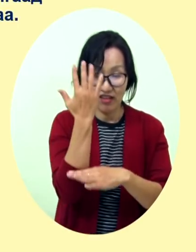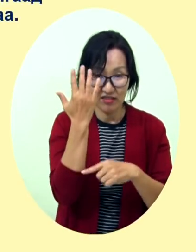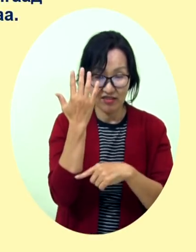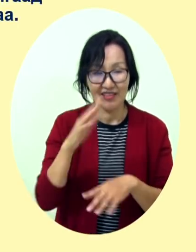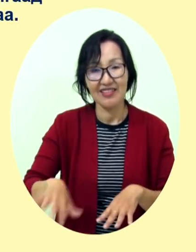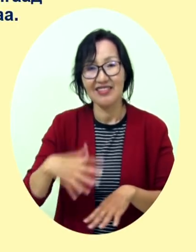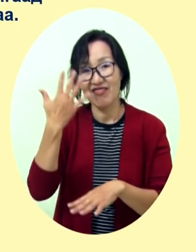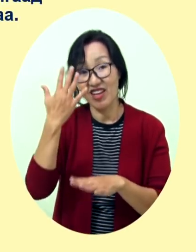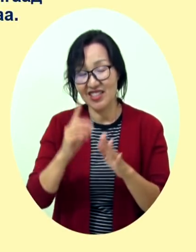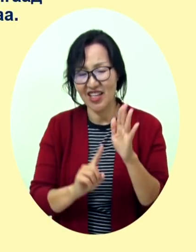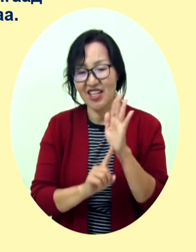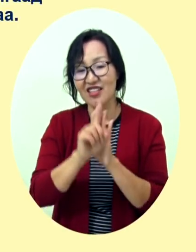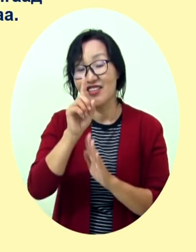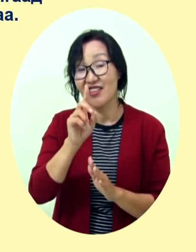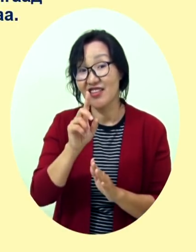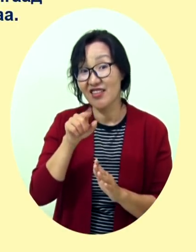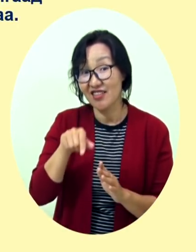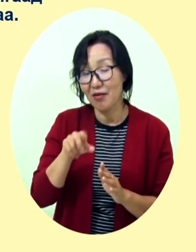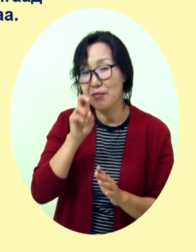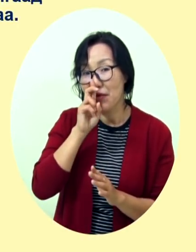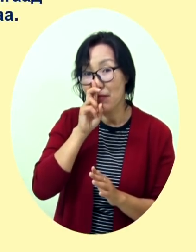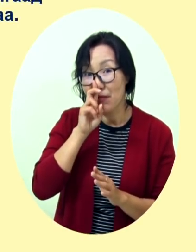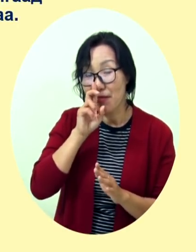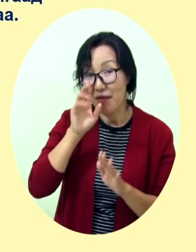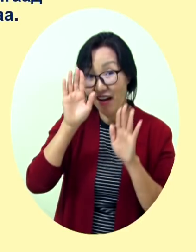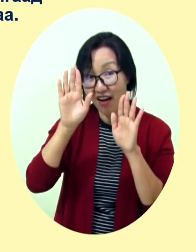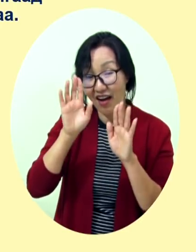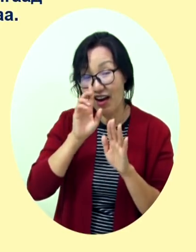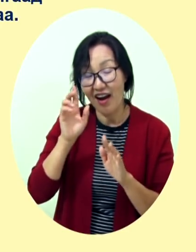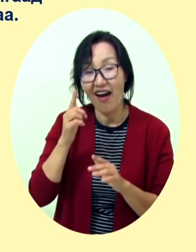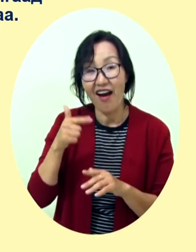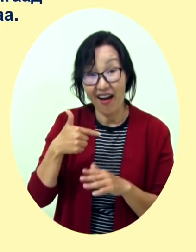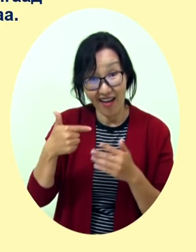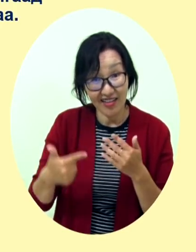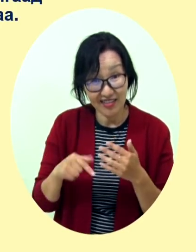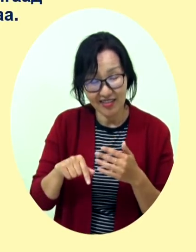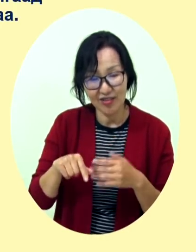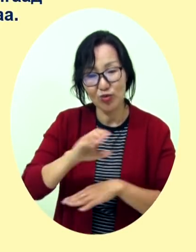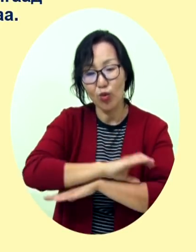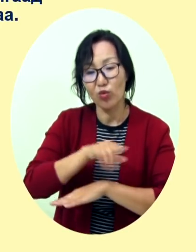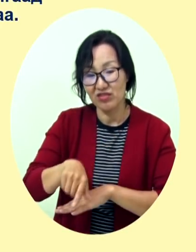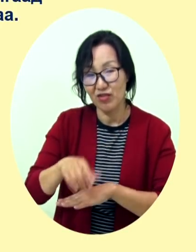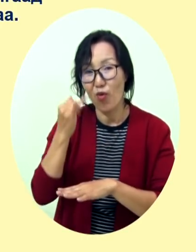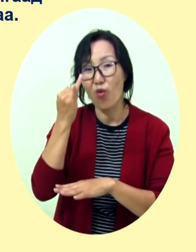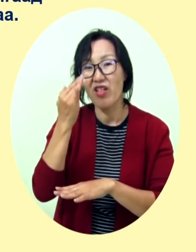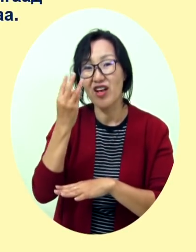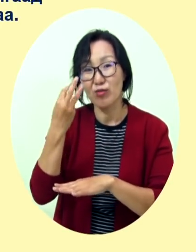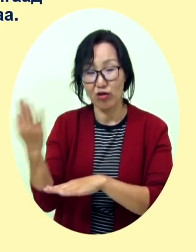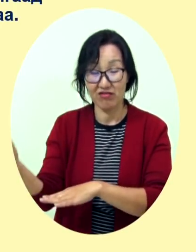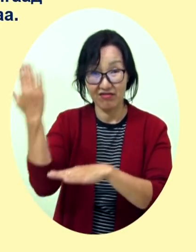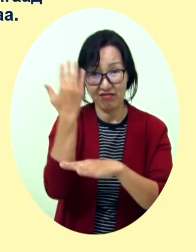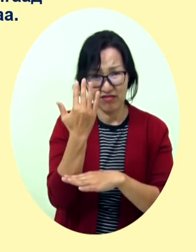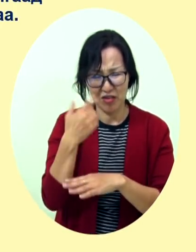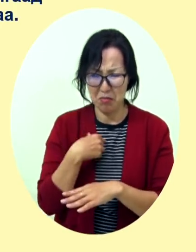5 дугаар сарын ихний бямгарагт сургуулийн гадна талбайд улиас тарилаа. Мод тарих нь